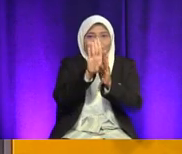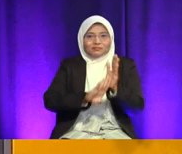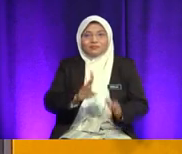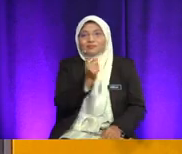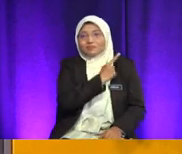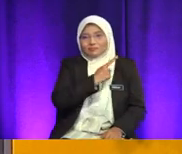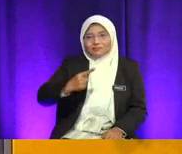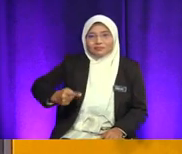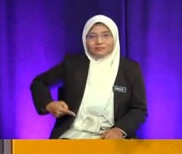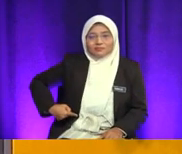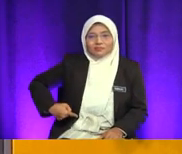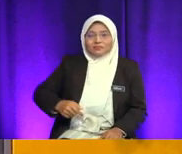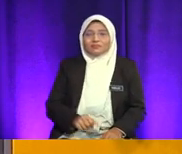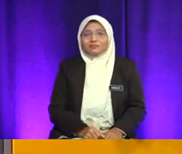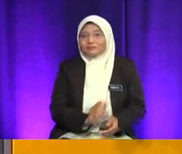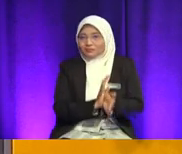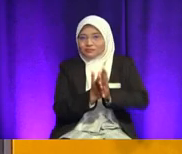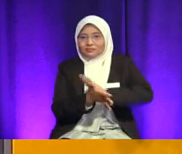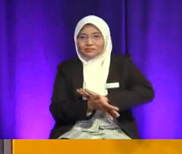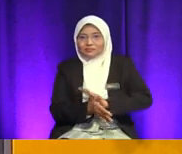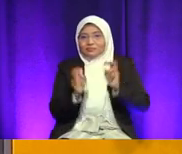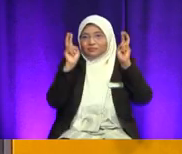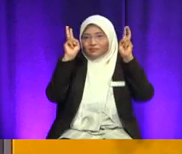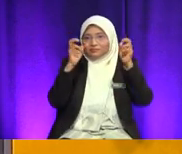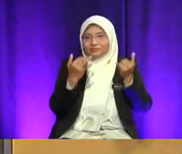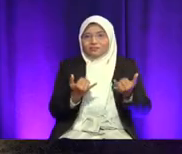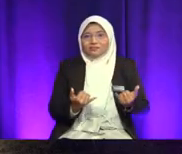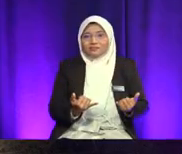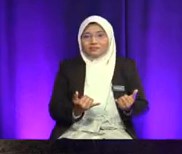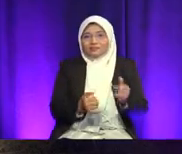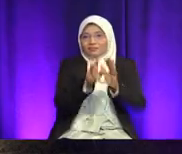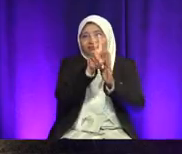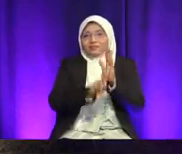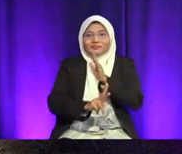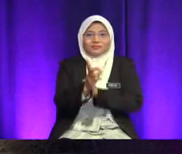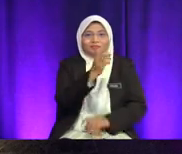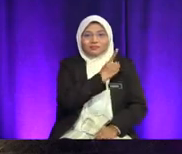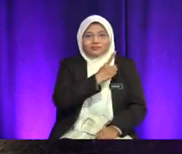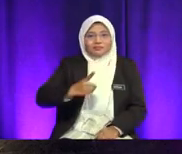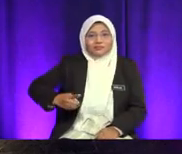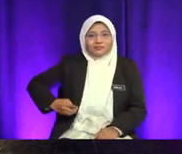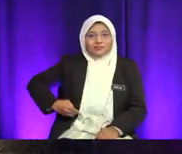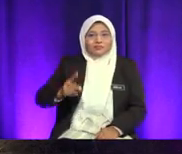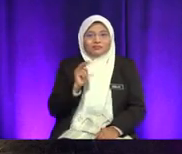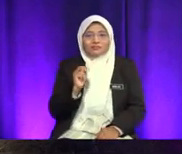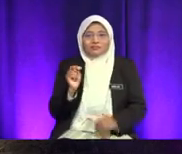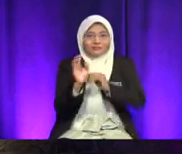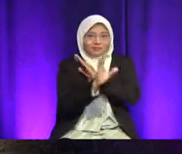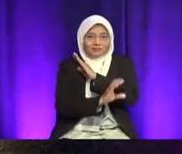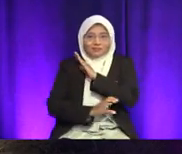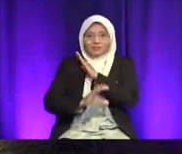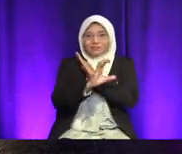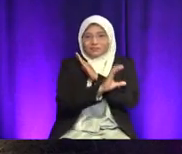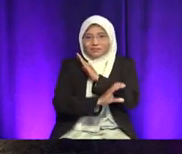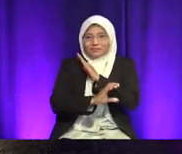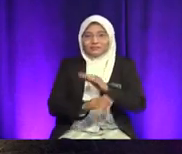ialah kedaulatan negara baik itu topiknya kita tidak bawakan khusus untuk murid-murid yang berada di